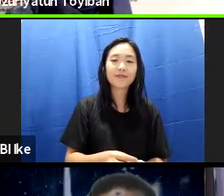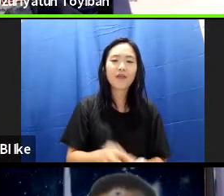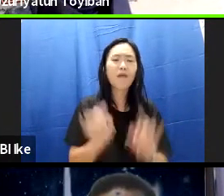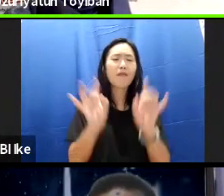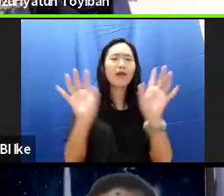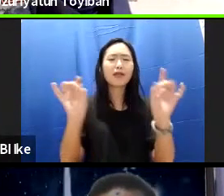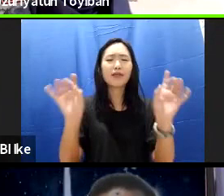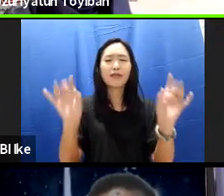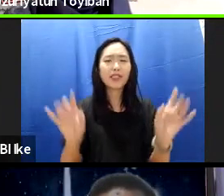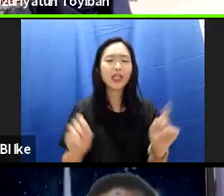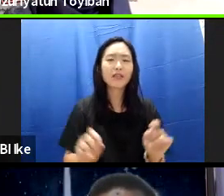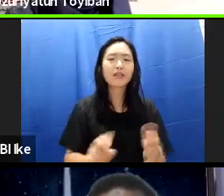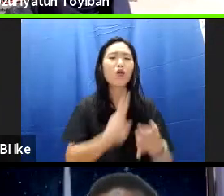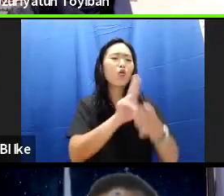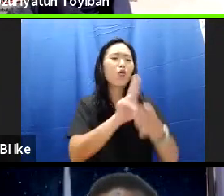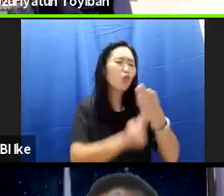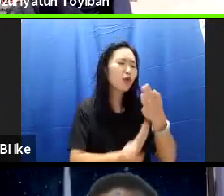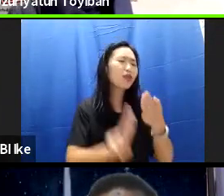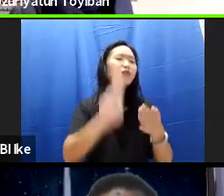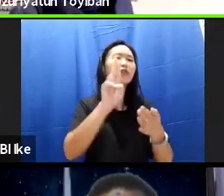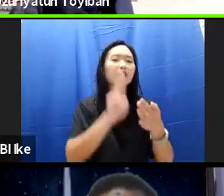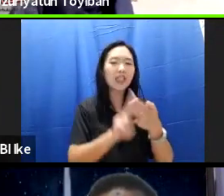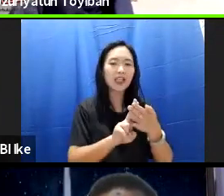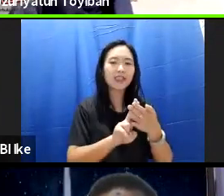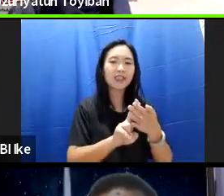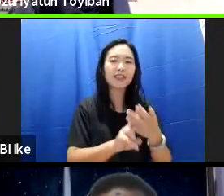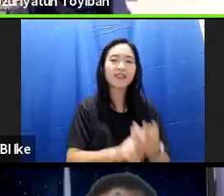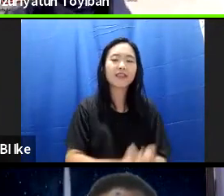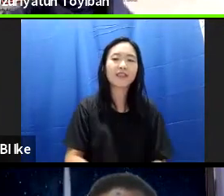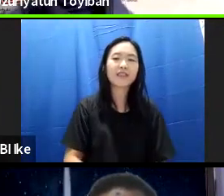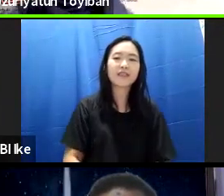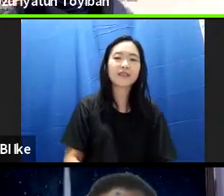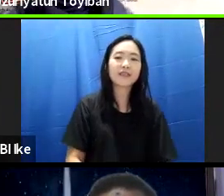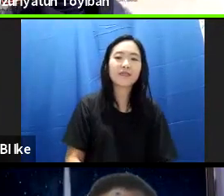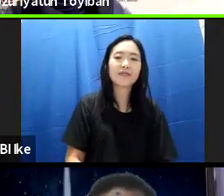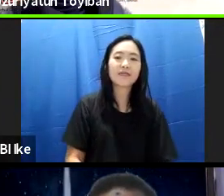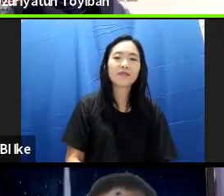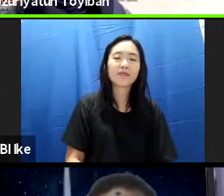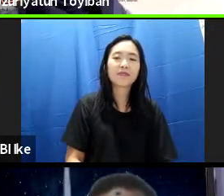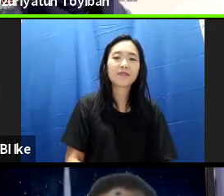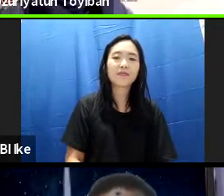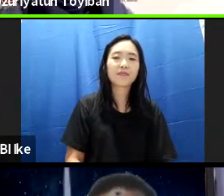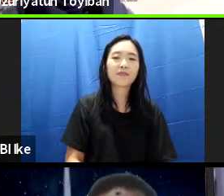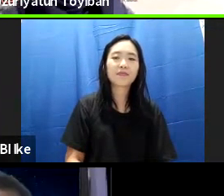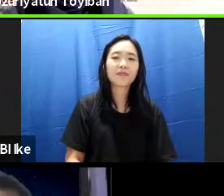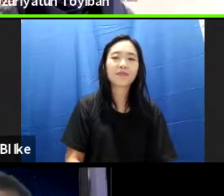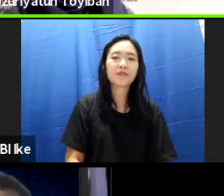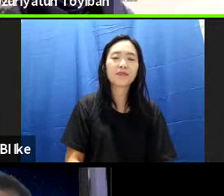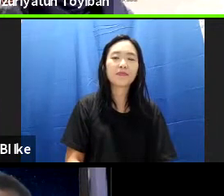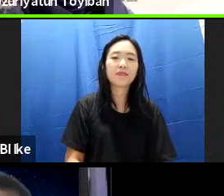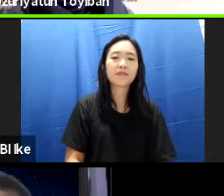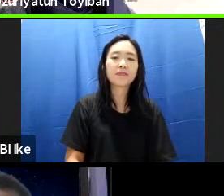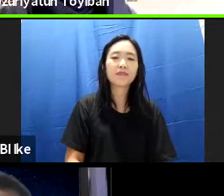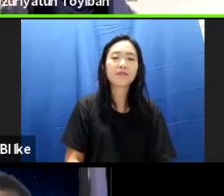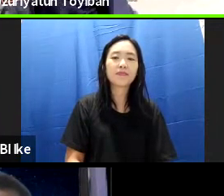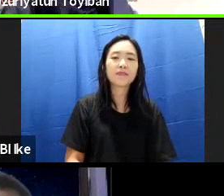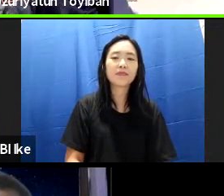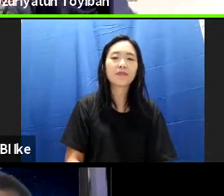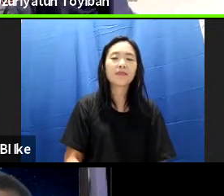tentu saja dari berbagai universitas yang mungkin adalah teman-teman dari narasumber dan dari Let's Talk